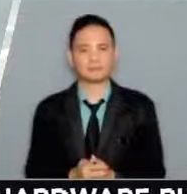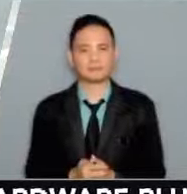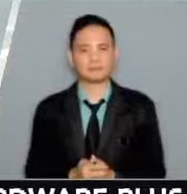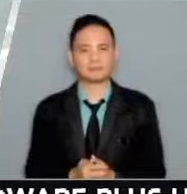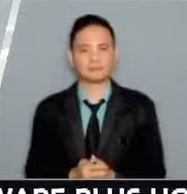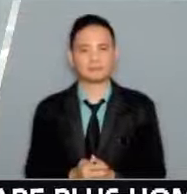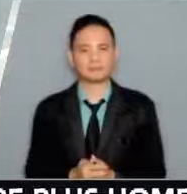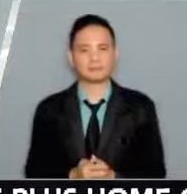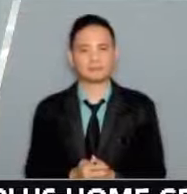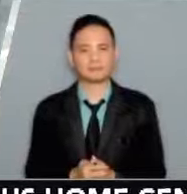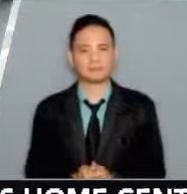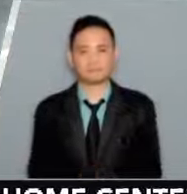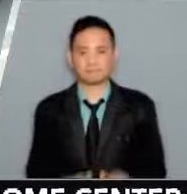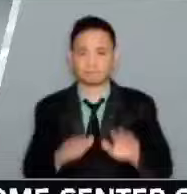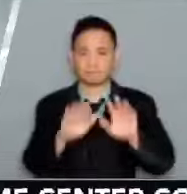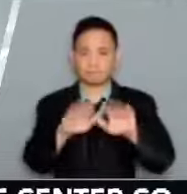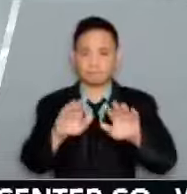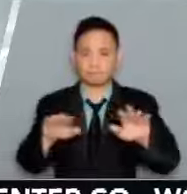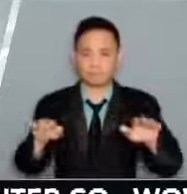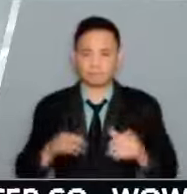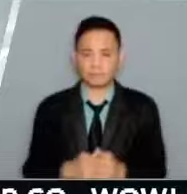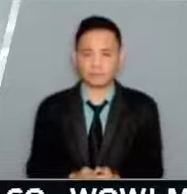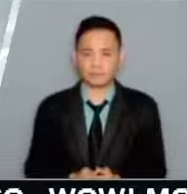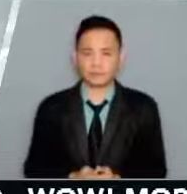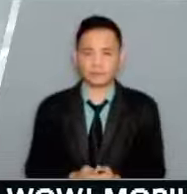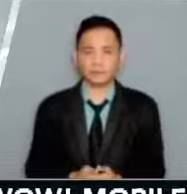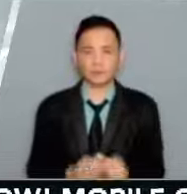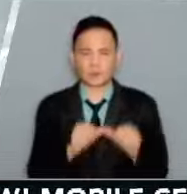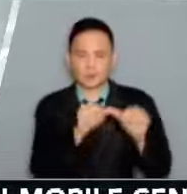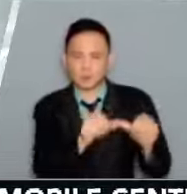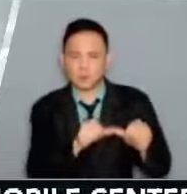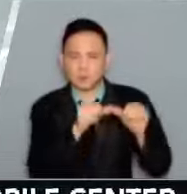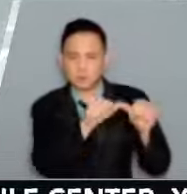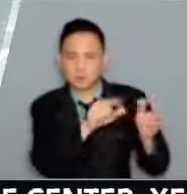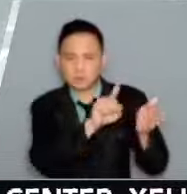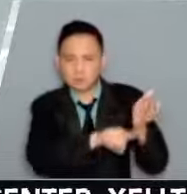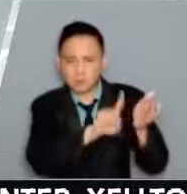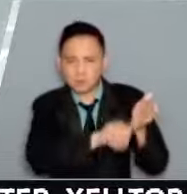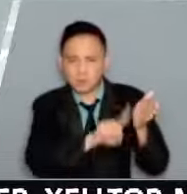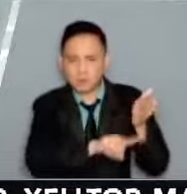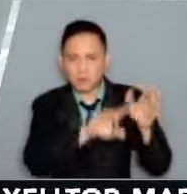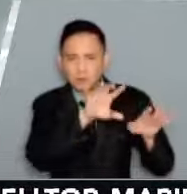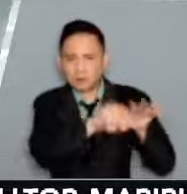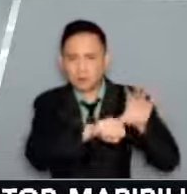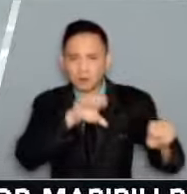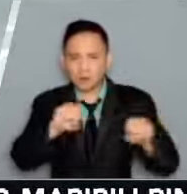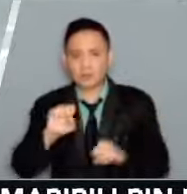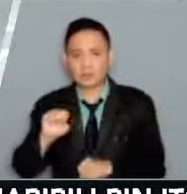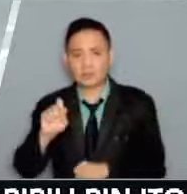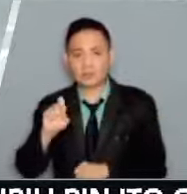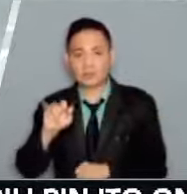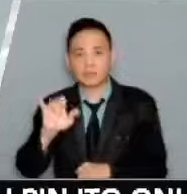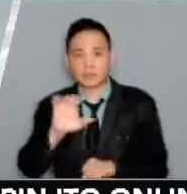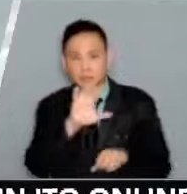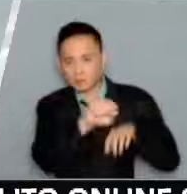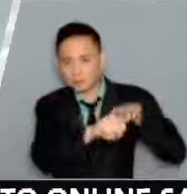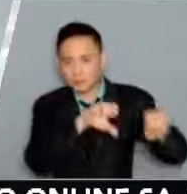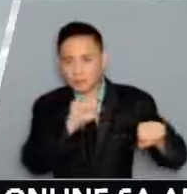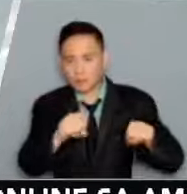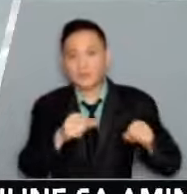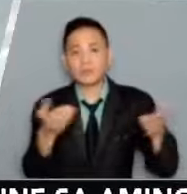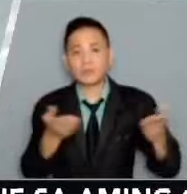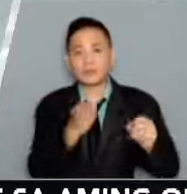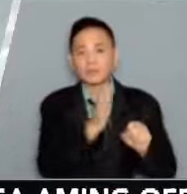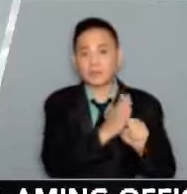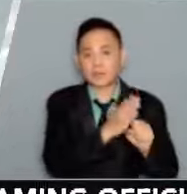Samantala, Iga, nagpapatuloy hanggang sa mga oras na ito ay operasyon ng SAIC, hindi lamang dito sa bahaging ito ng busway, maging sa iba pang bahagi